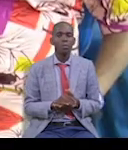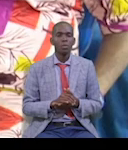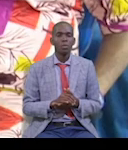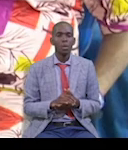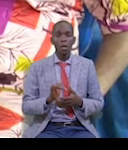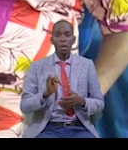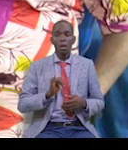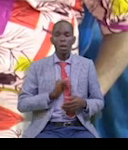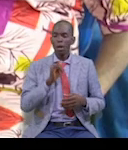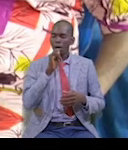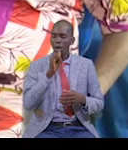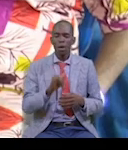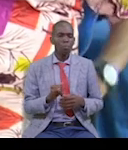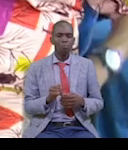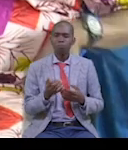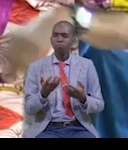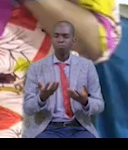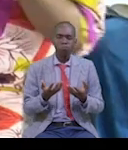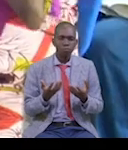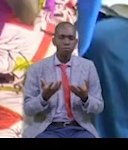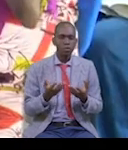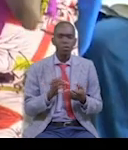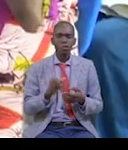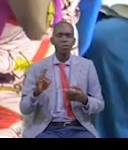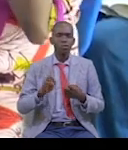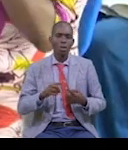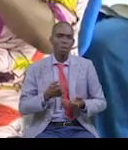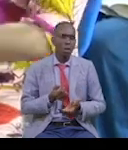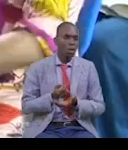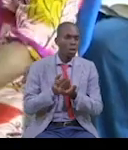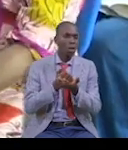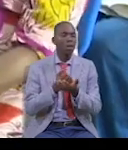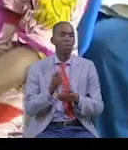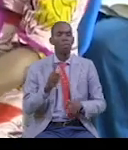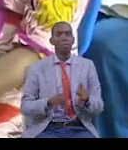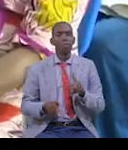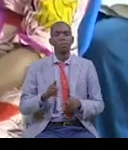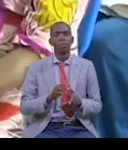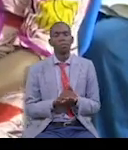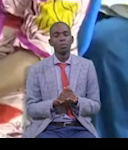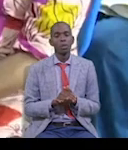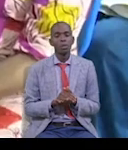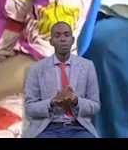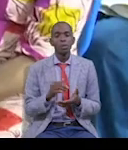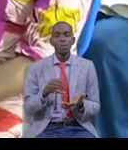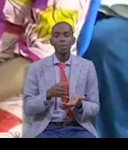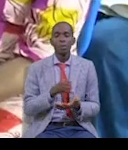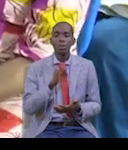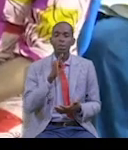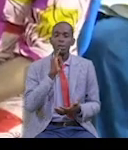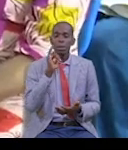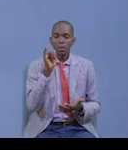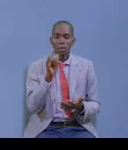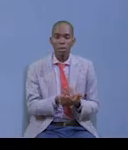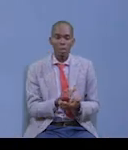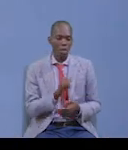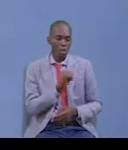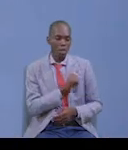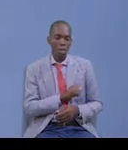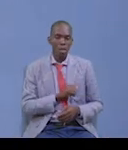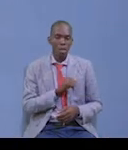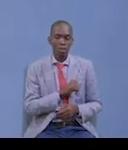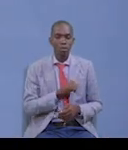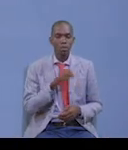am hungry of helping నేను సహాయం చేయాలని ఆకలితో ఉన్నాను it is that attitude and